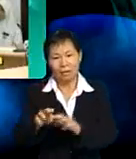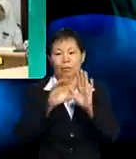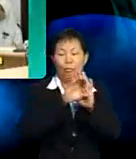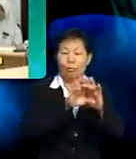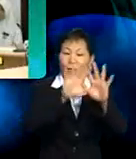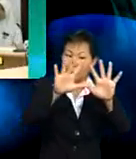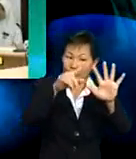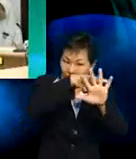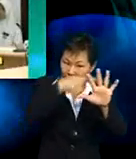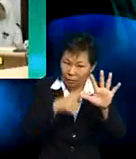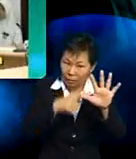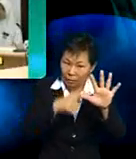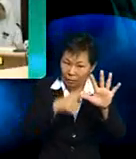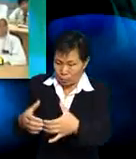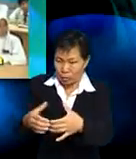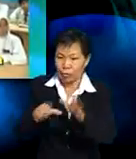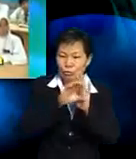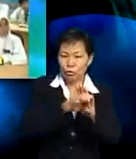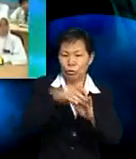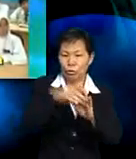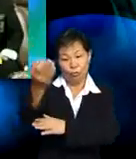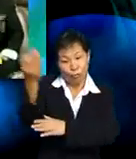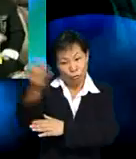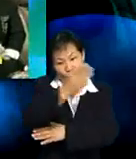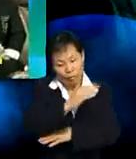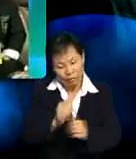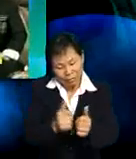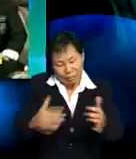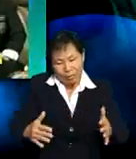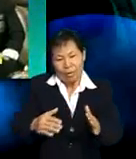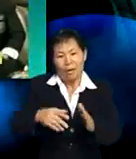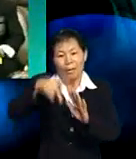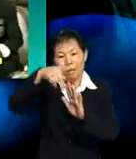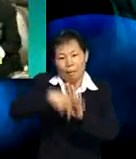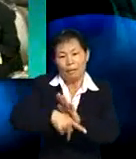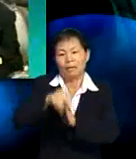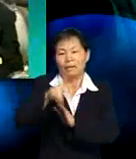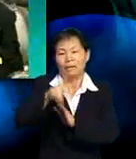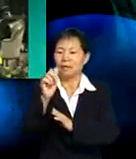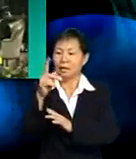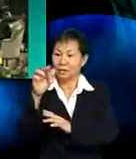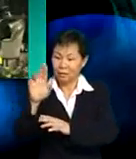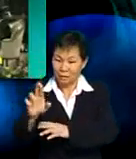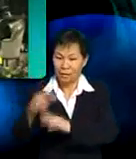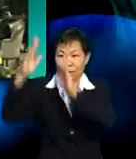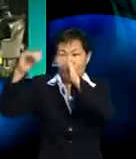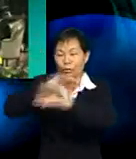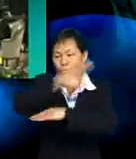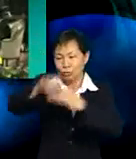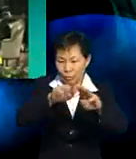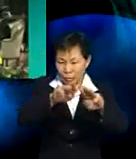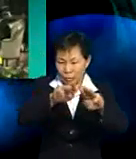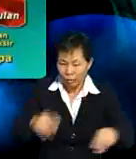5, berkumpulan seperti forum tanpa pentaksir. Semoga para